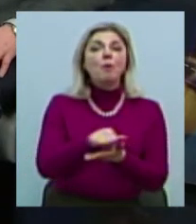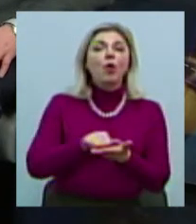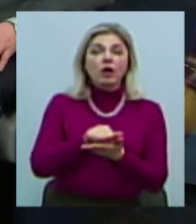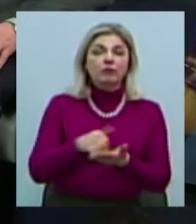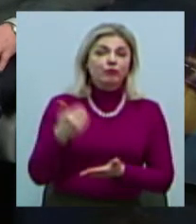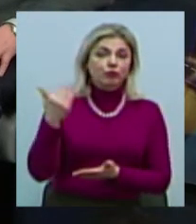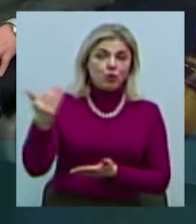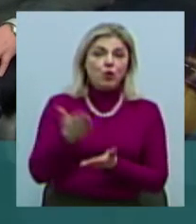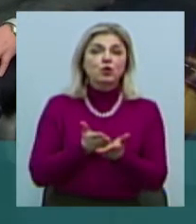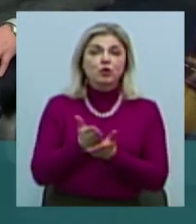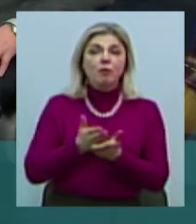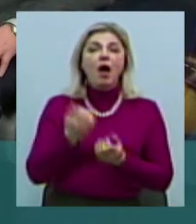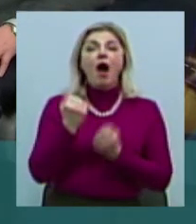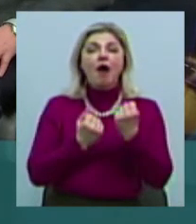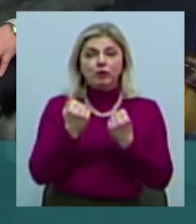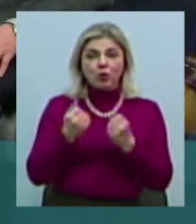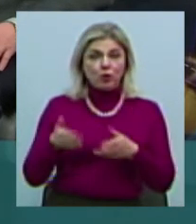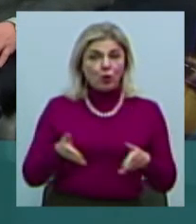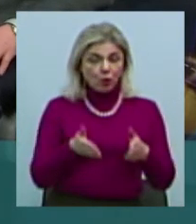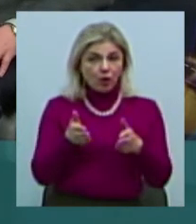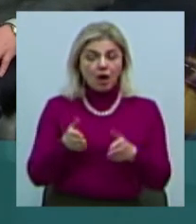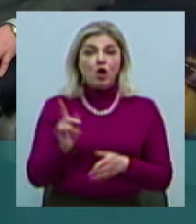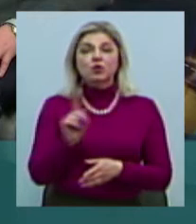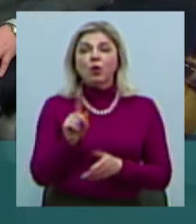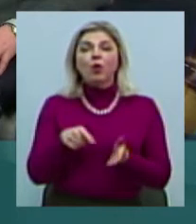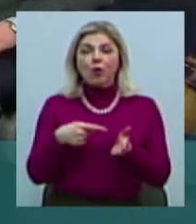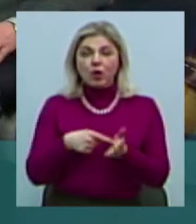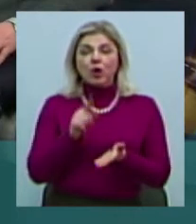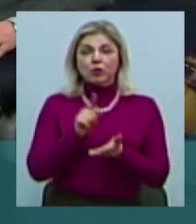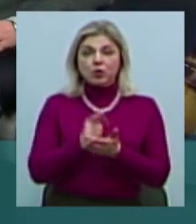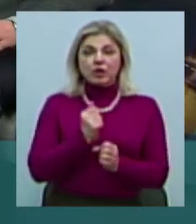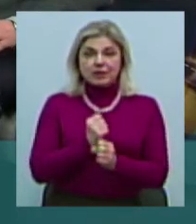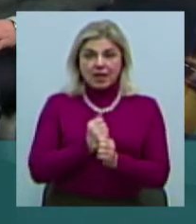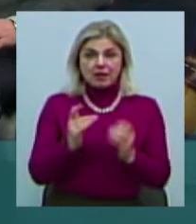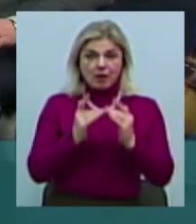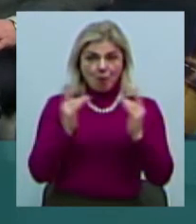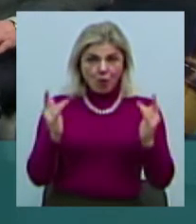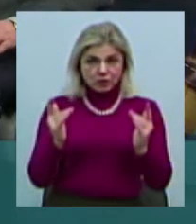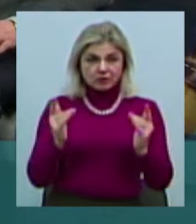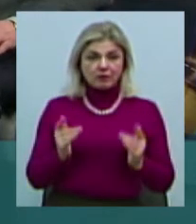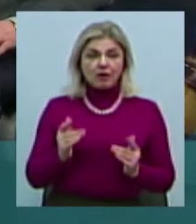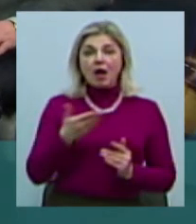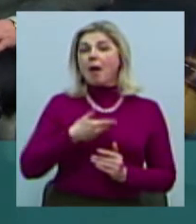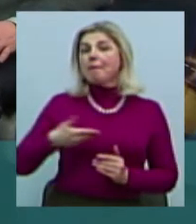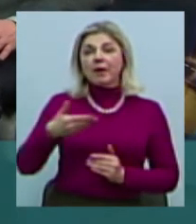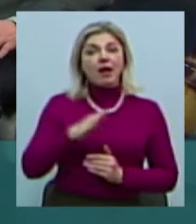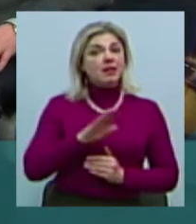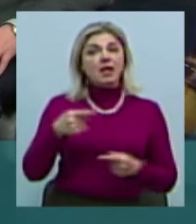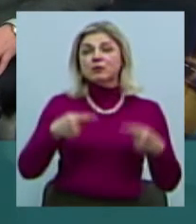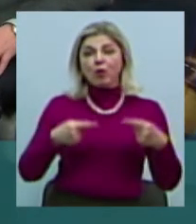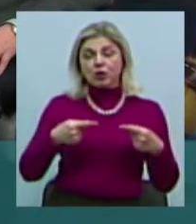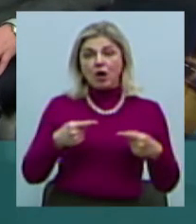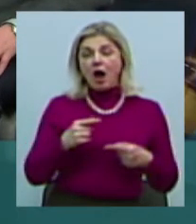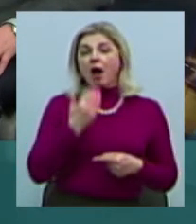автомобильных дорог, но мосты у нас на балансе. То, что город должен сделать мост, об этом Ми не спорим. Чому